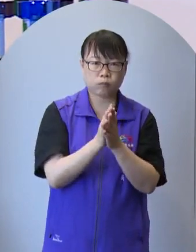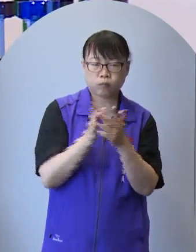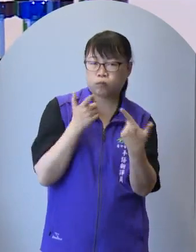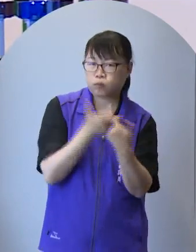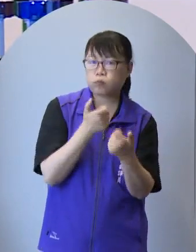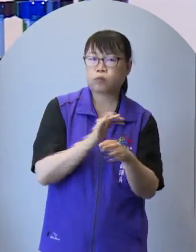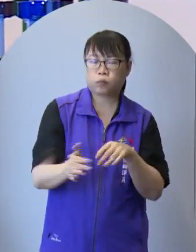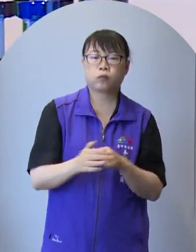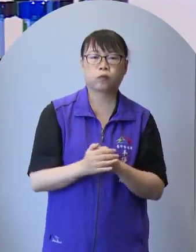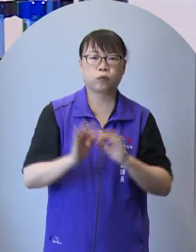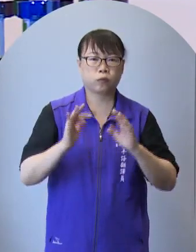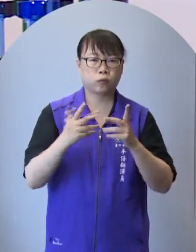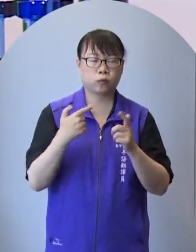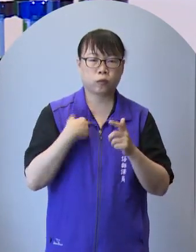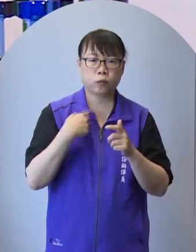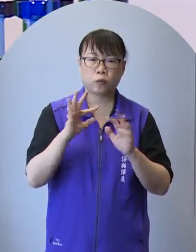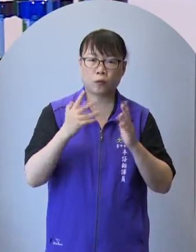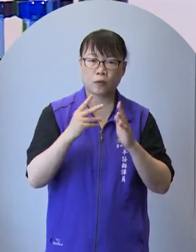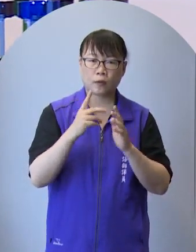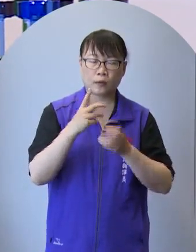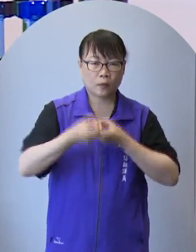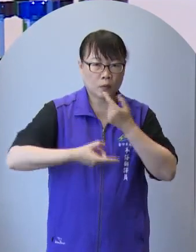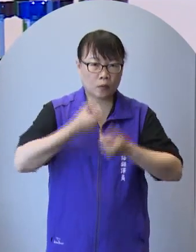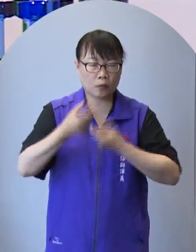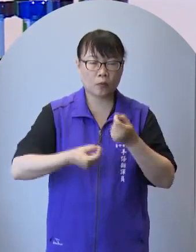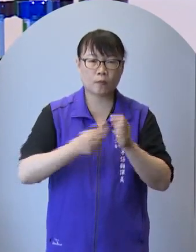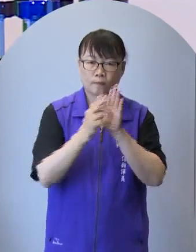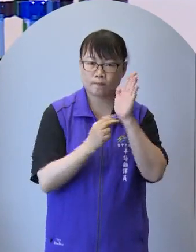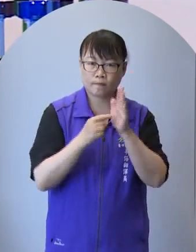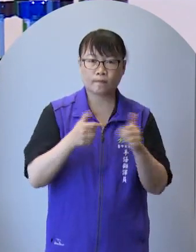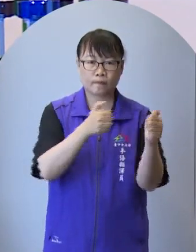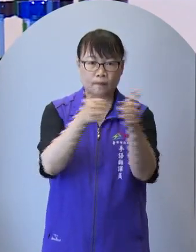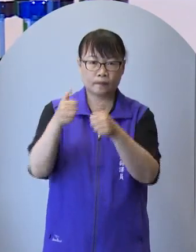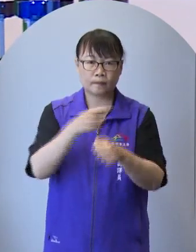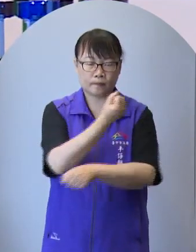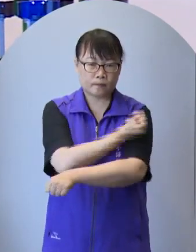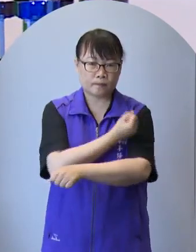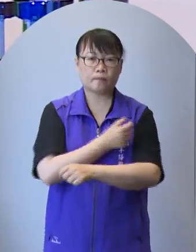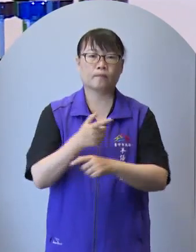适应。那以上是我在做的一点啰嗦提醒哈，谢谢大家，辛苦了，散会。